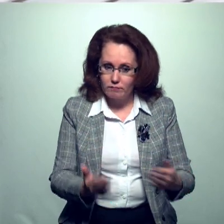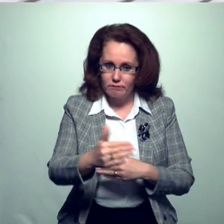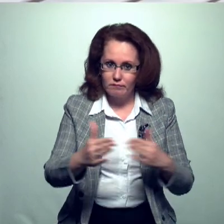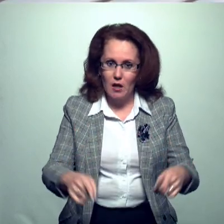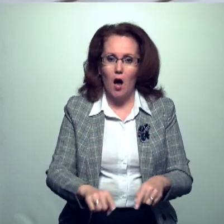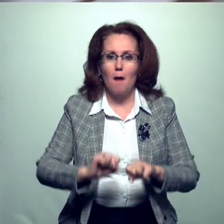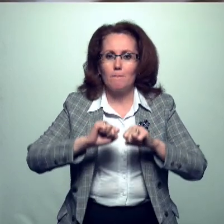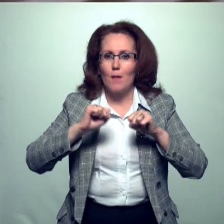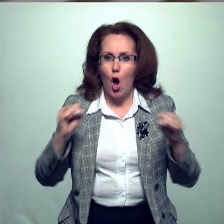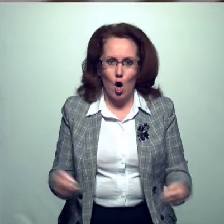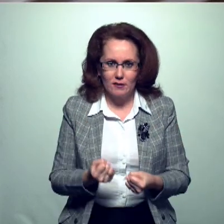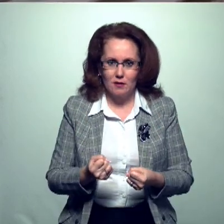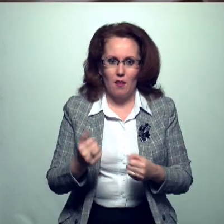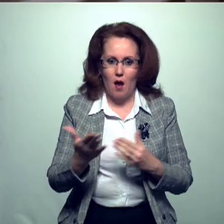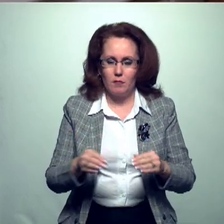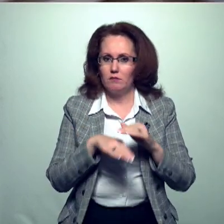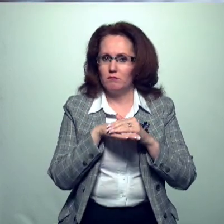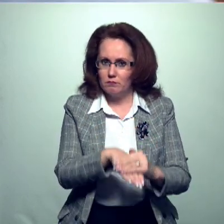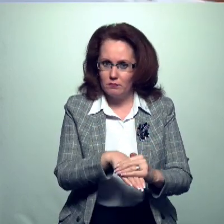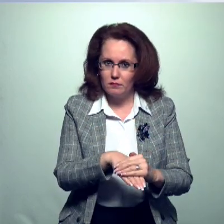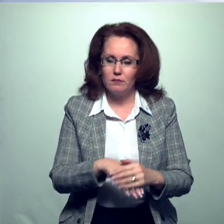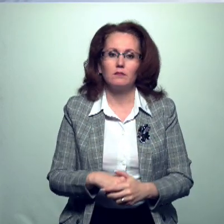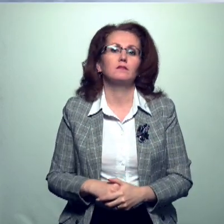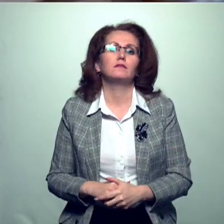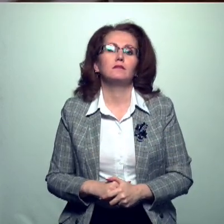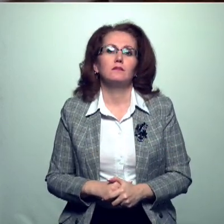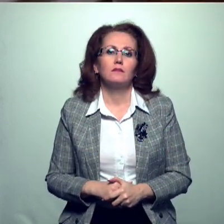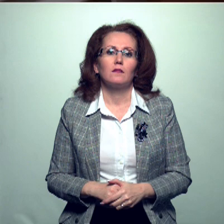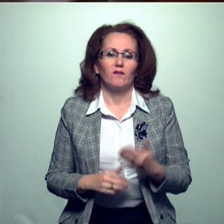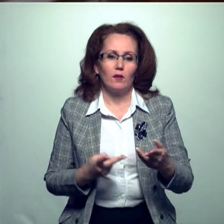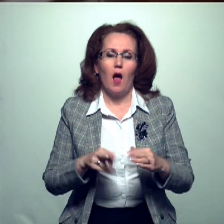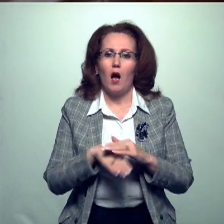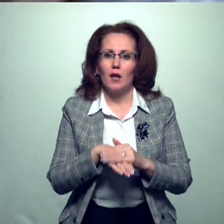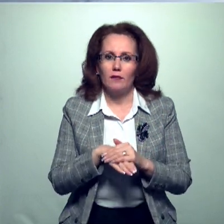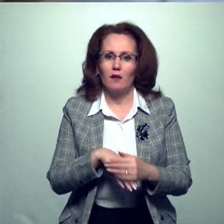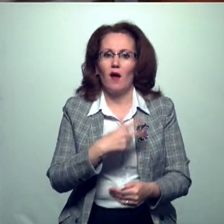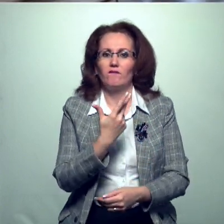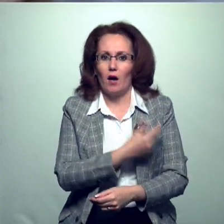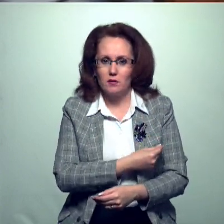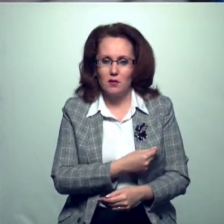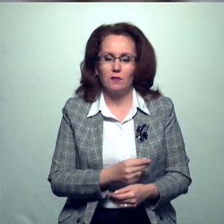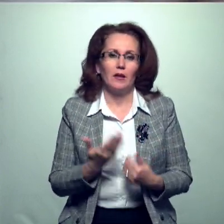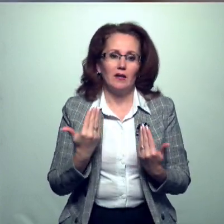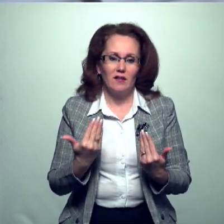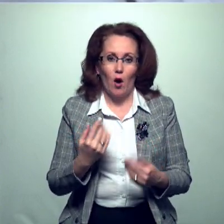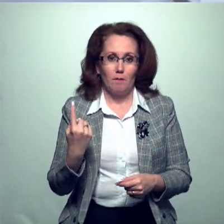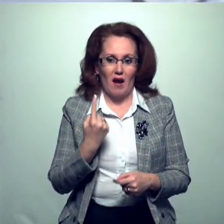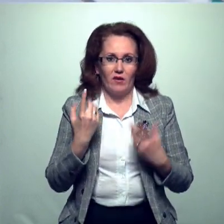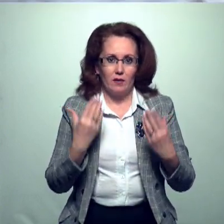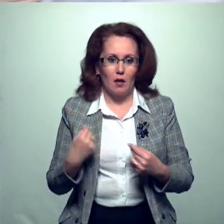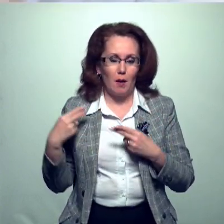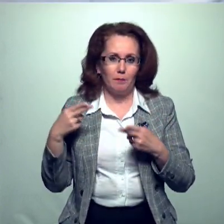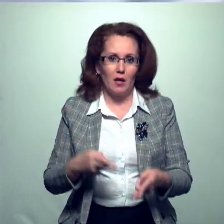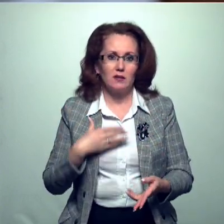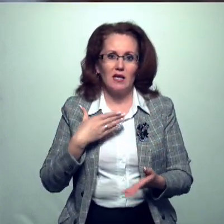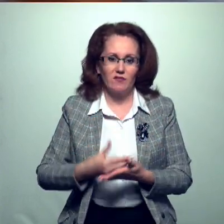холодильнике морозильная камера. Вот оно. Вот для хранения вакцины. Раз мы сегодня первый день, мы приехали